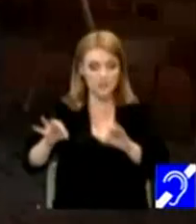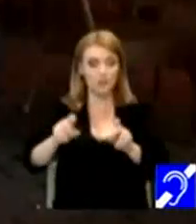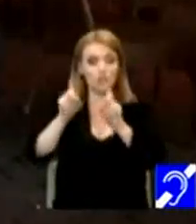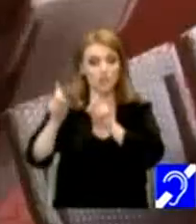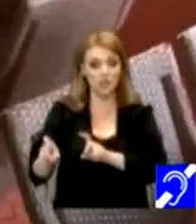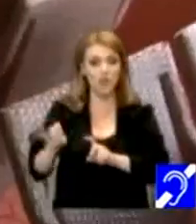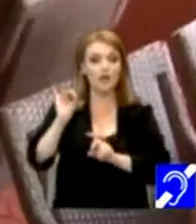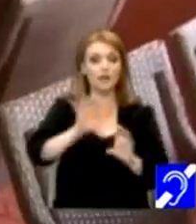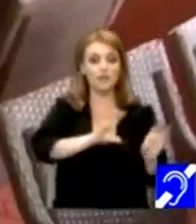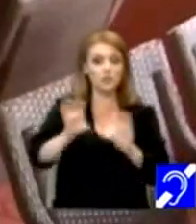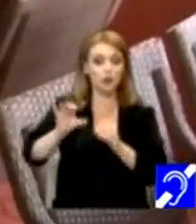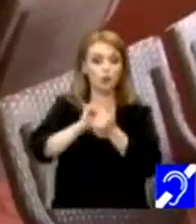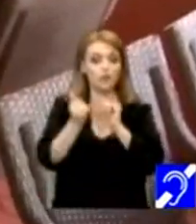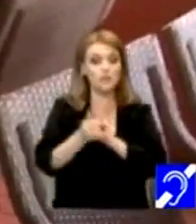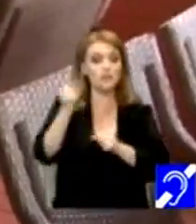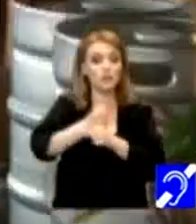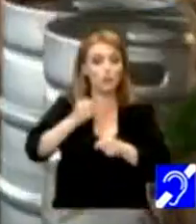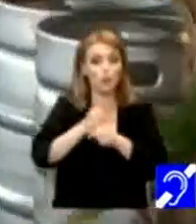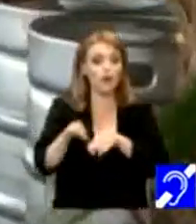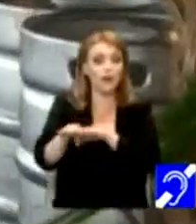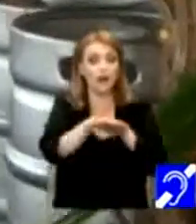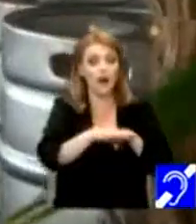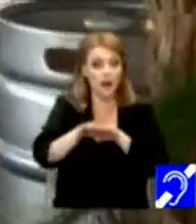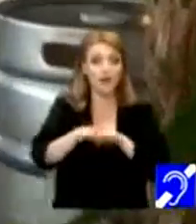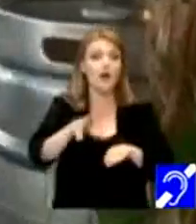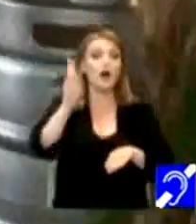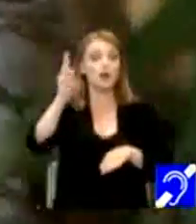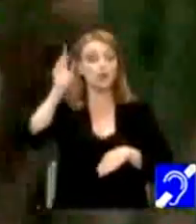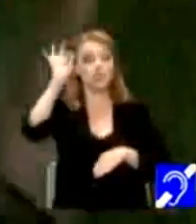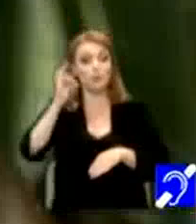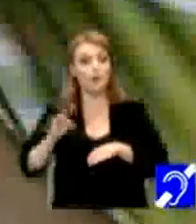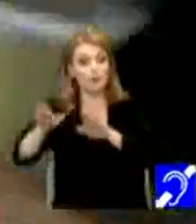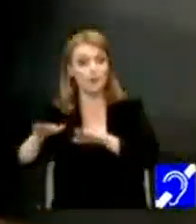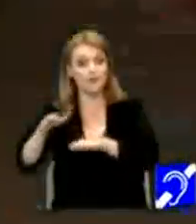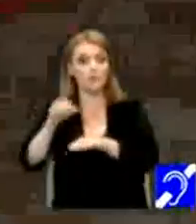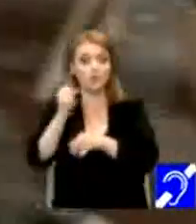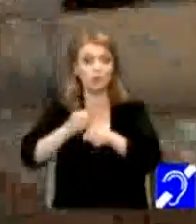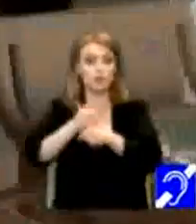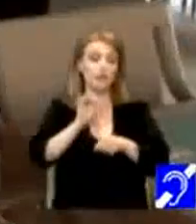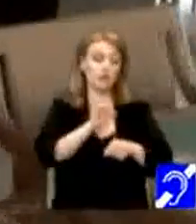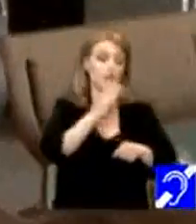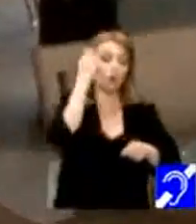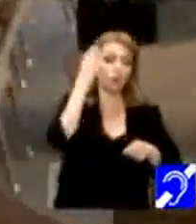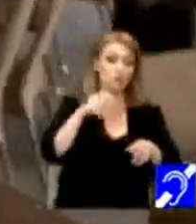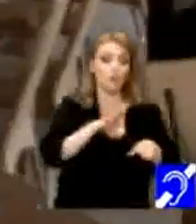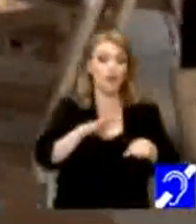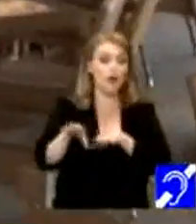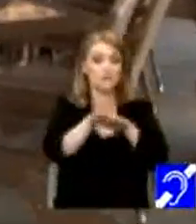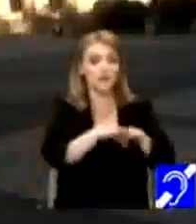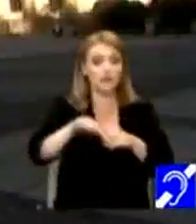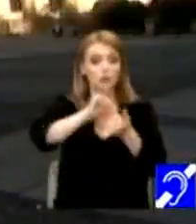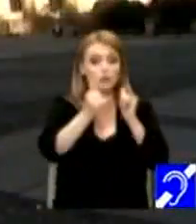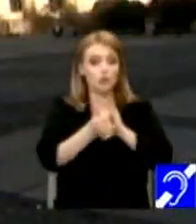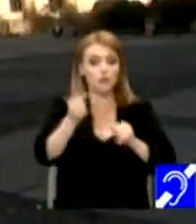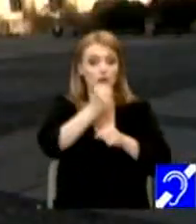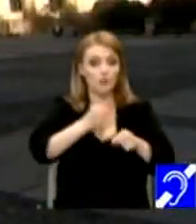dar și asigurarea condițiilor de muncă egale cu cele ale lucrătorilor locali. Totodată, cetățenii Republicii Moldova vor beneficia